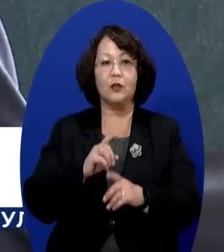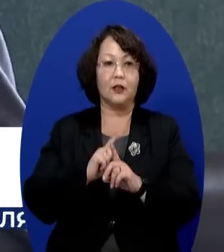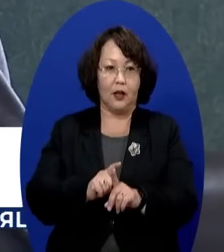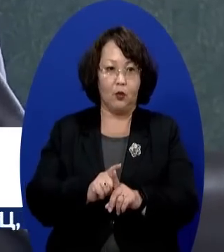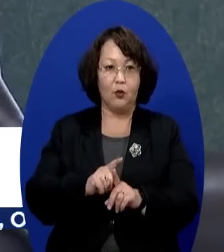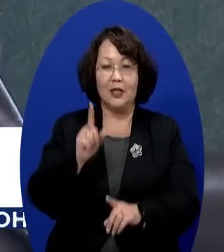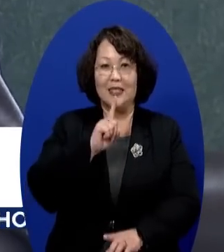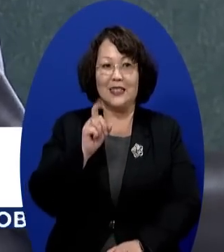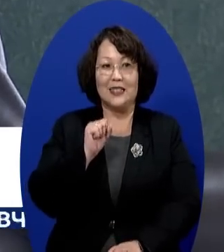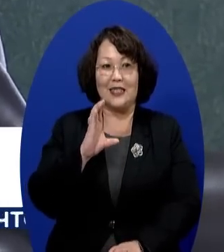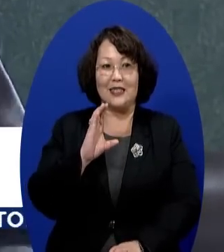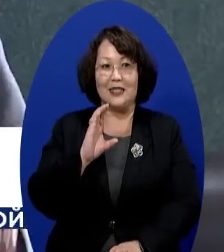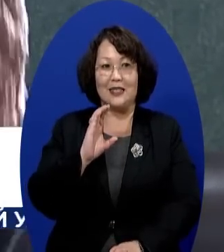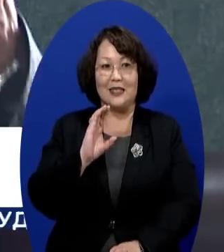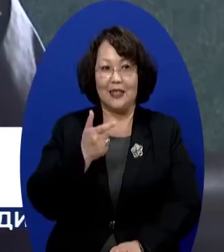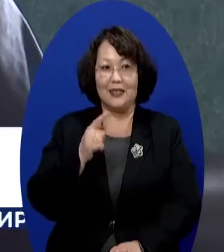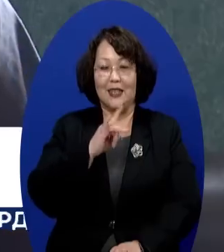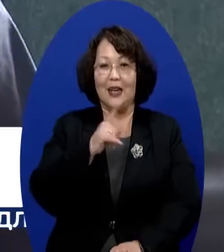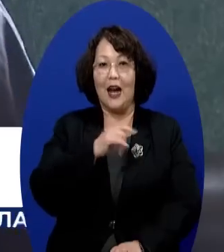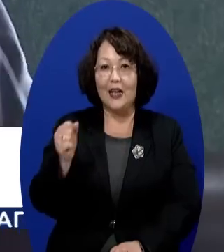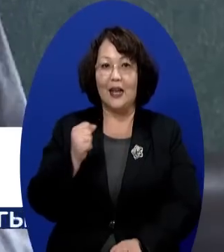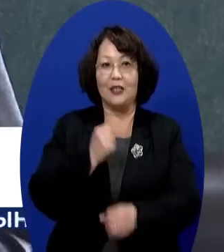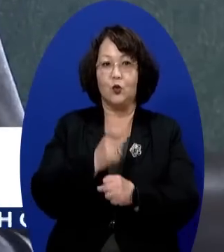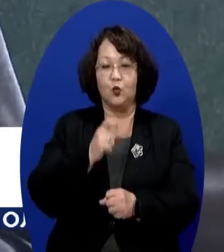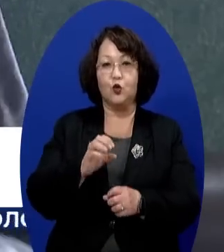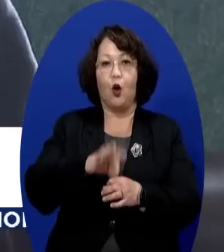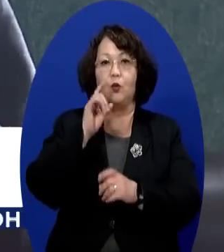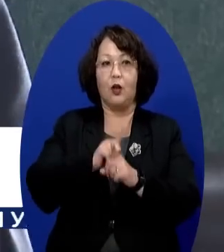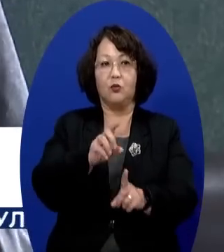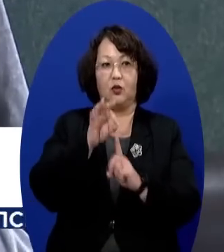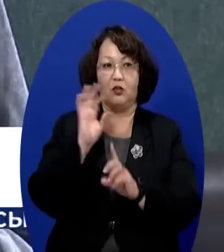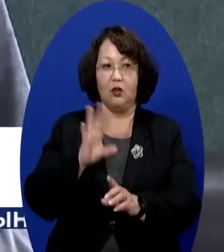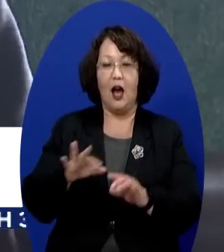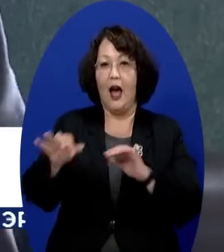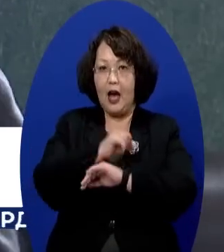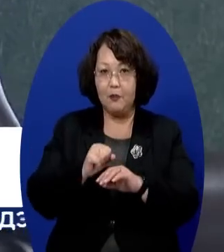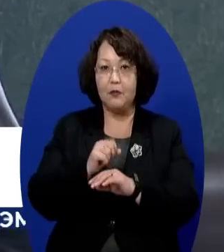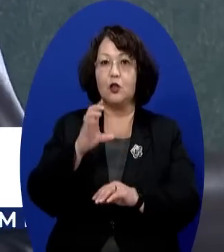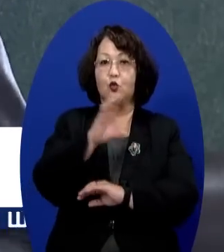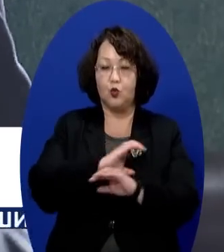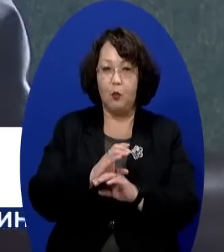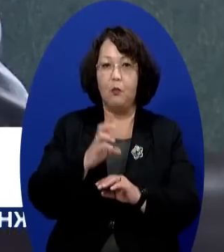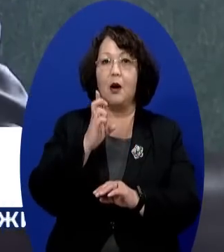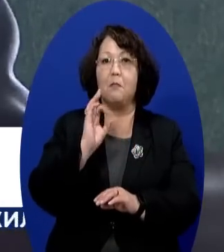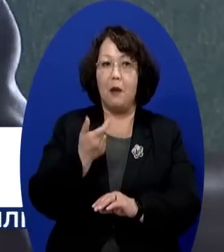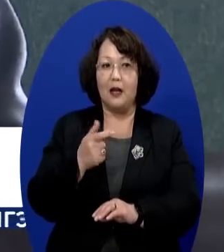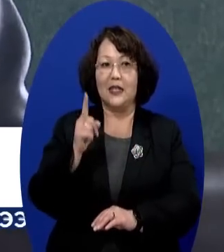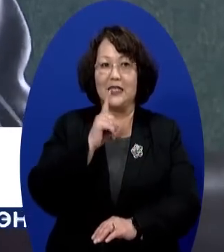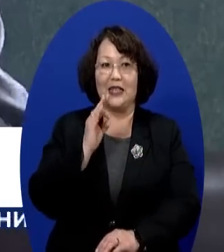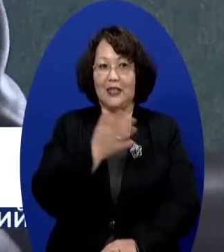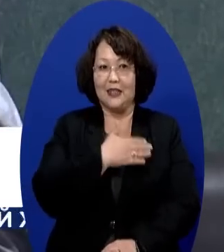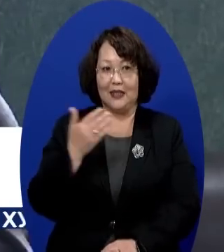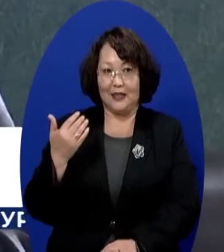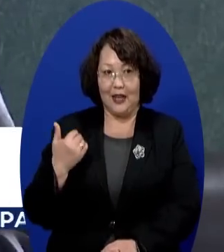томилж болохгүй. Өөрөөр хэлбэл аймгийн засаг дарга, сумын засаг даргач, багийн засаг даргач энэ засаг захирааны ажилтан шүү